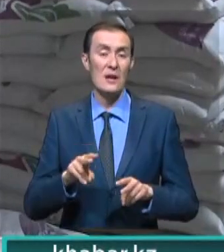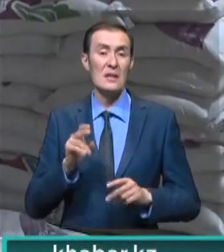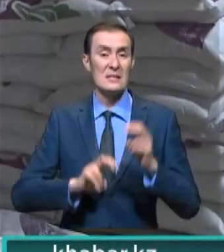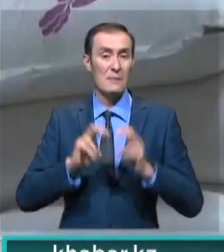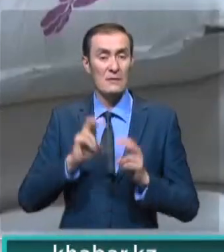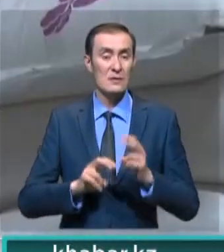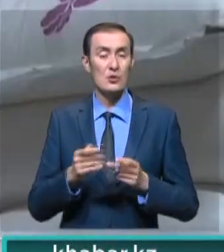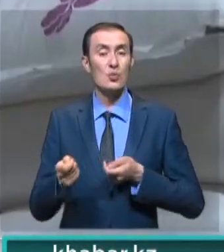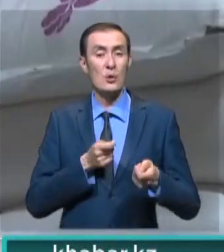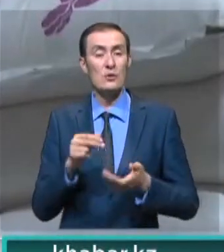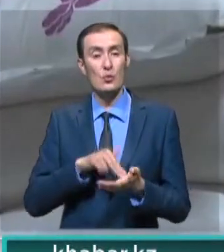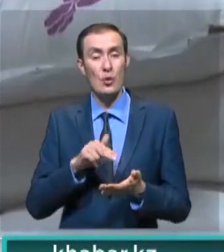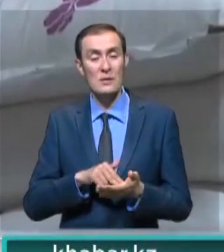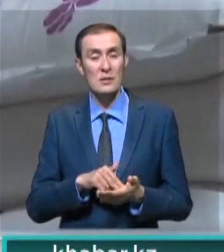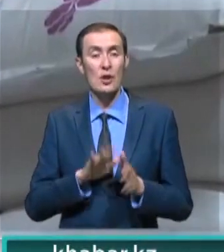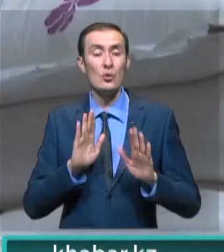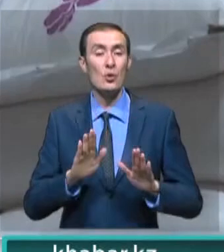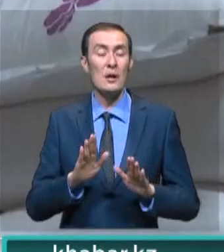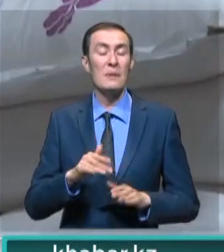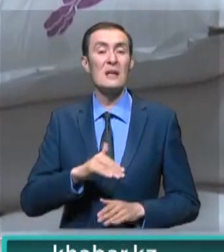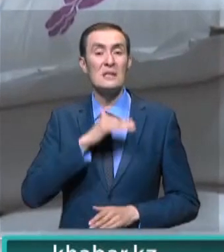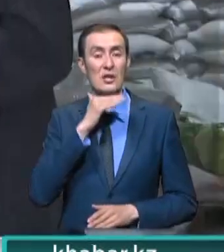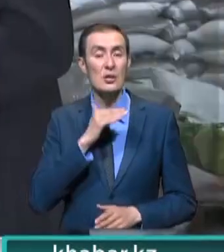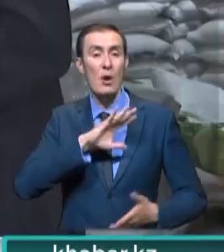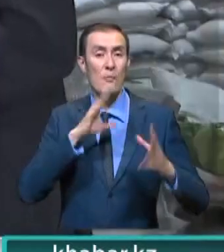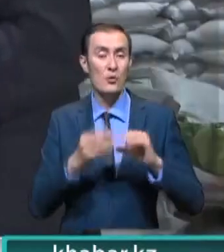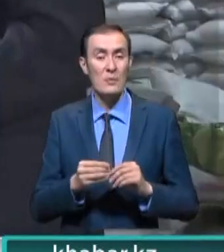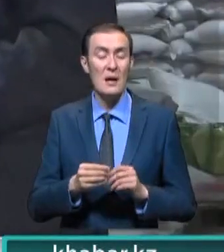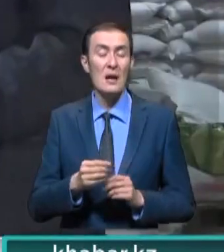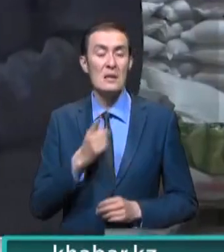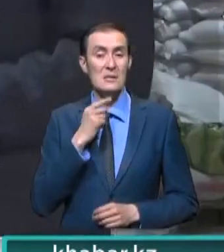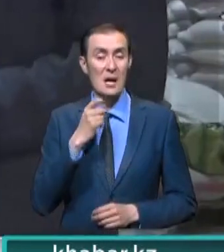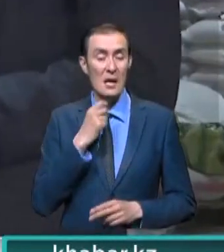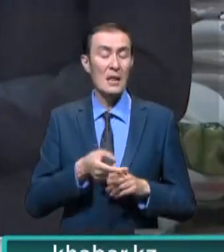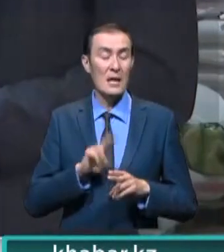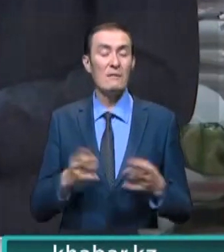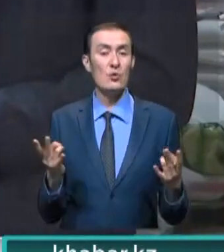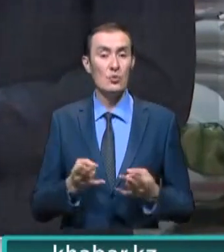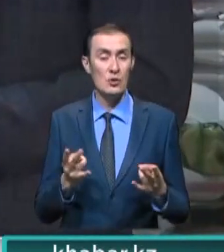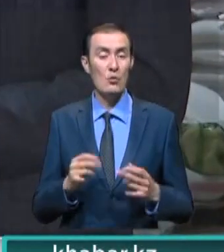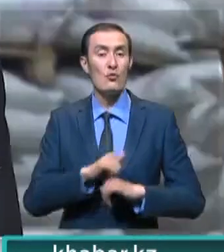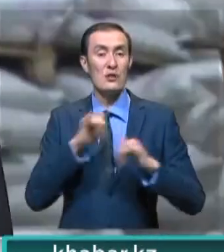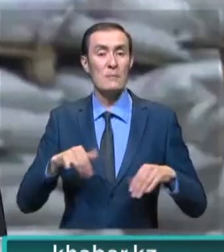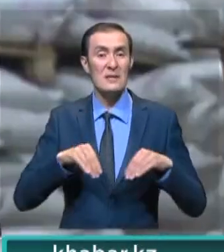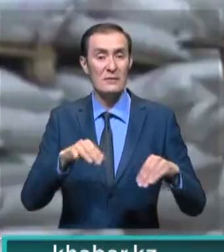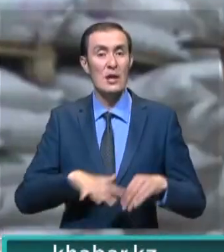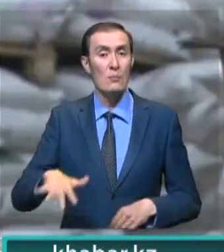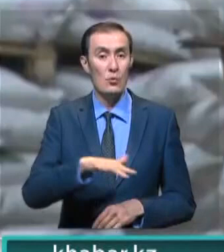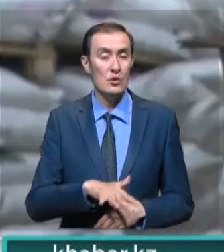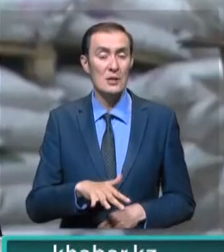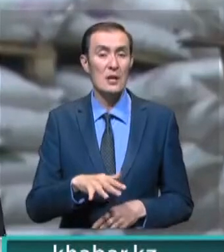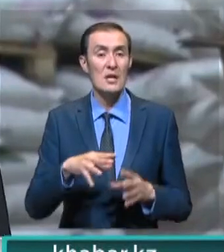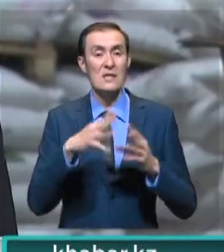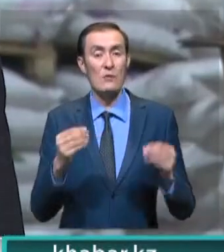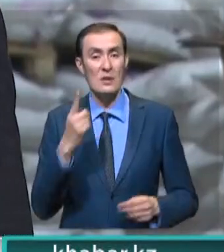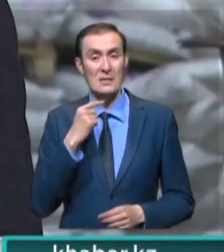отрасли, урегулировать цену удастся лишь при достаточном объеме сладкого песка. Для этого необходимо наращивать посевные площади сахарной